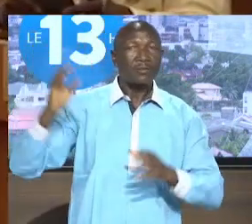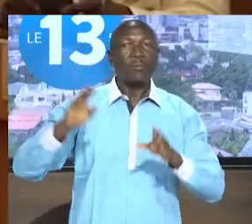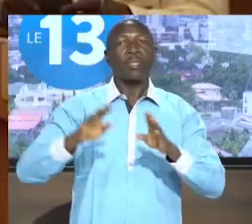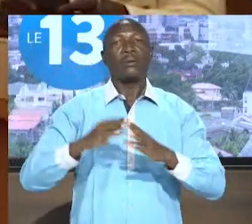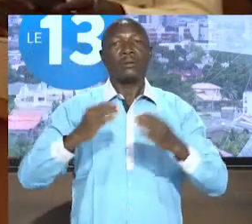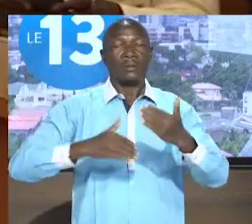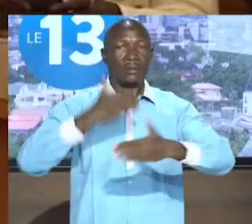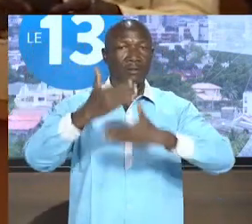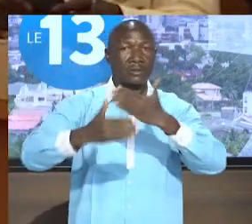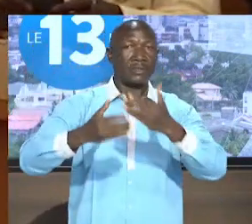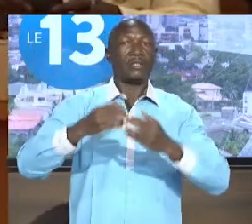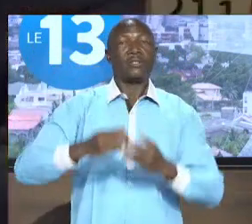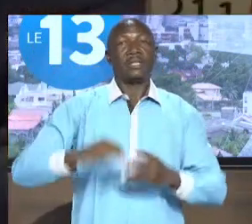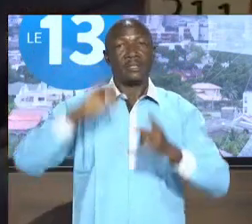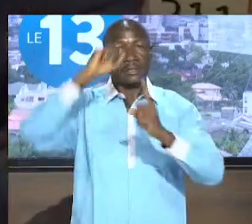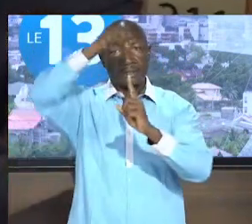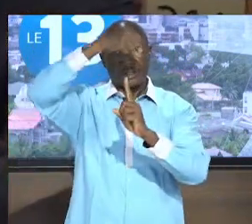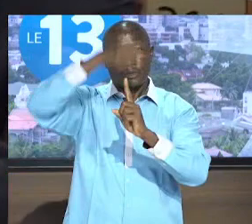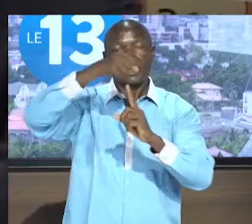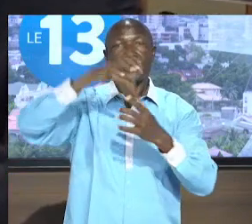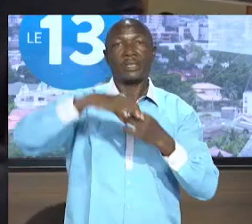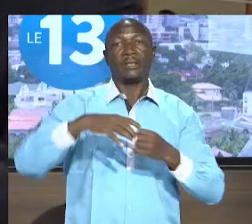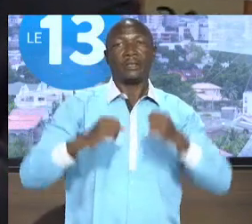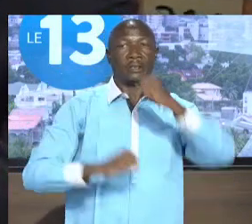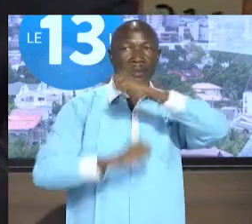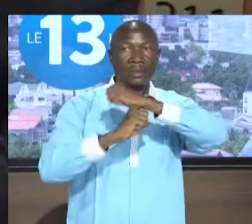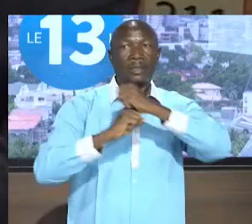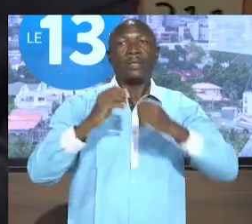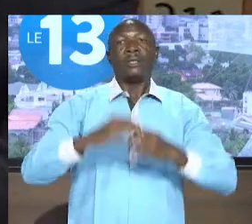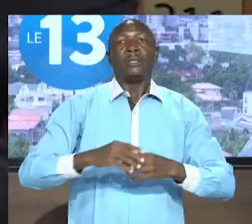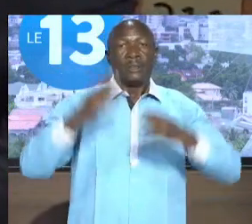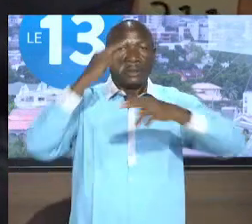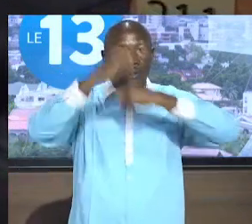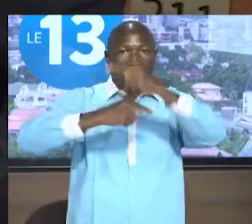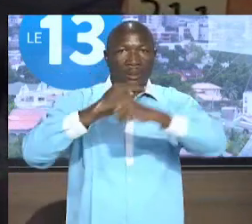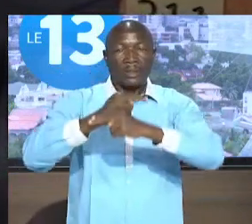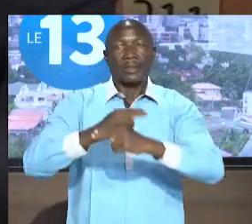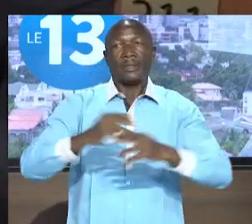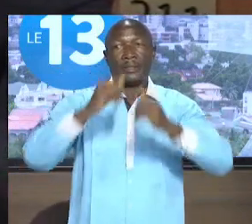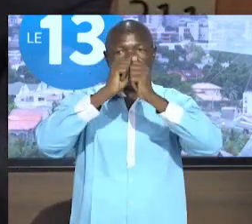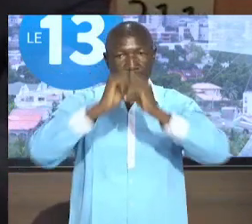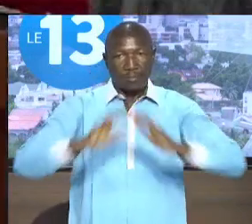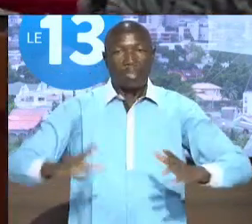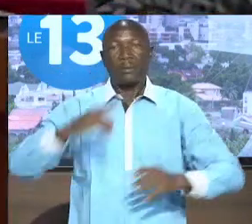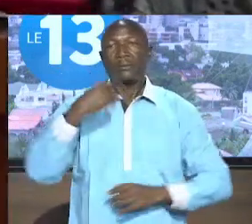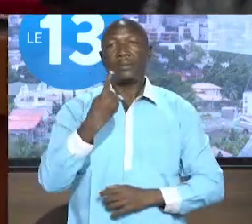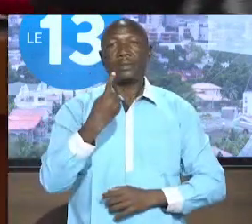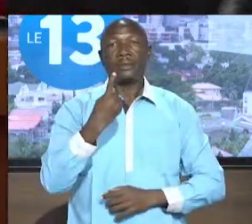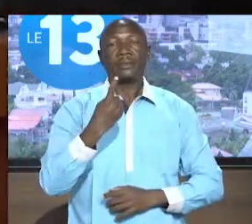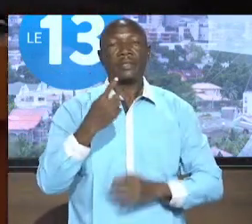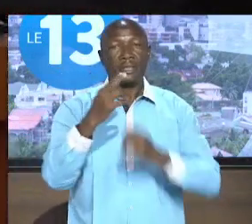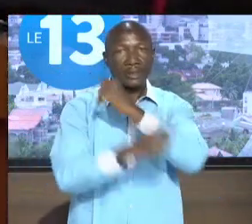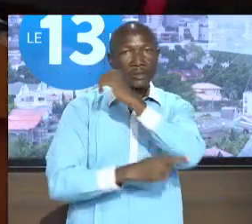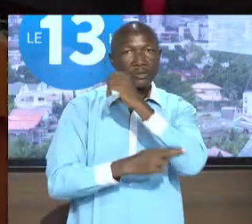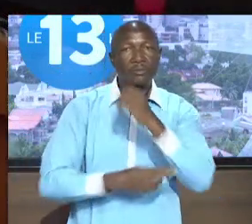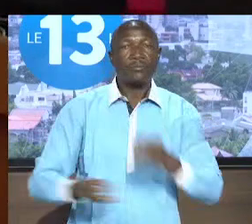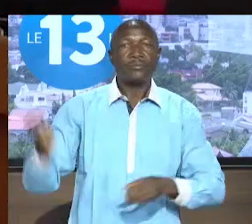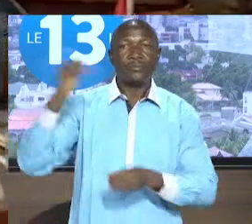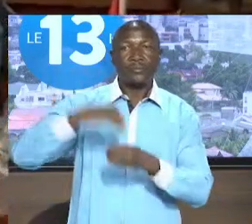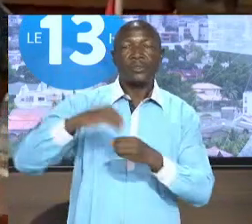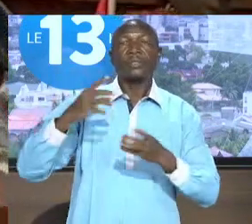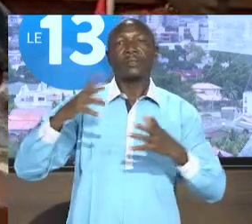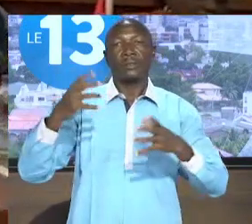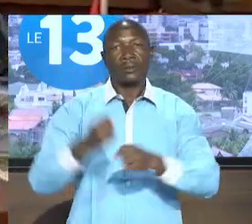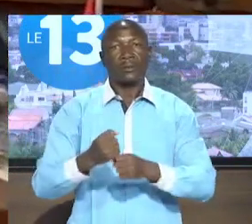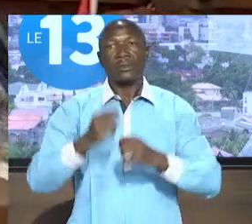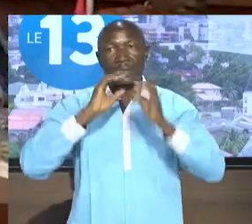la situation sécuritaire, politique et humanitaire dans les différentes parties de la région occupera une grande place dans